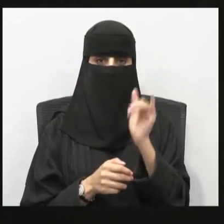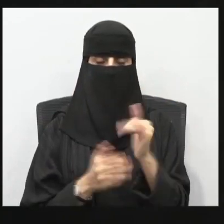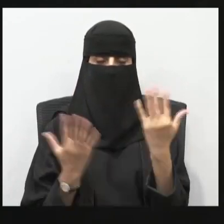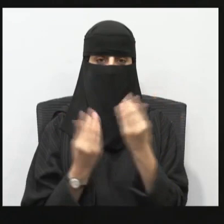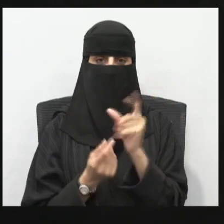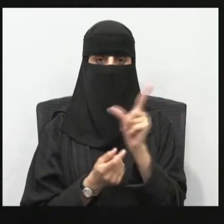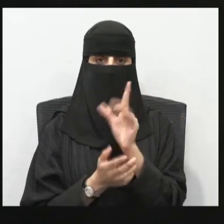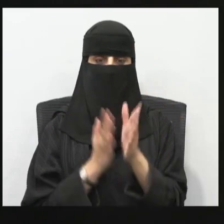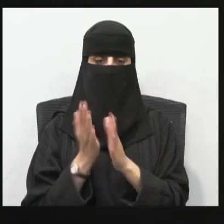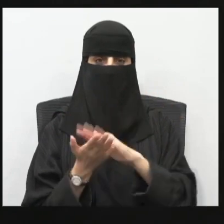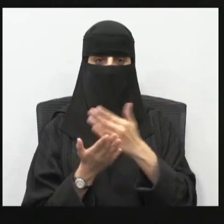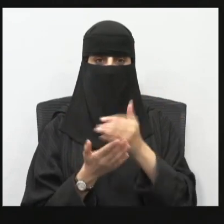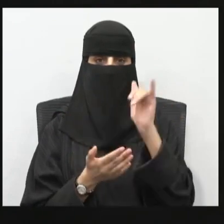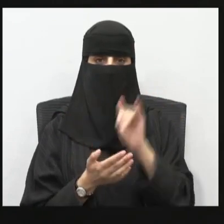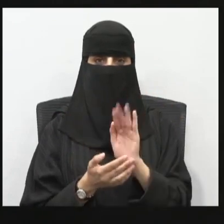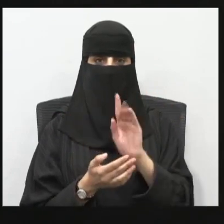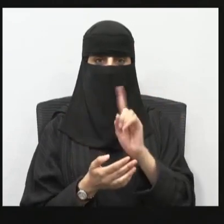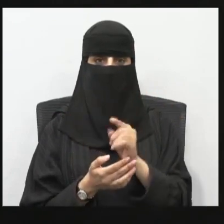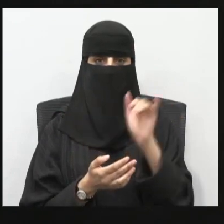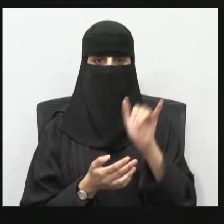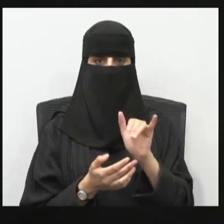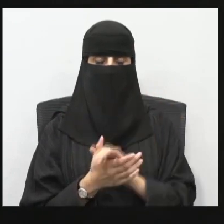الاشاره الاستاذه يسرى